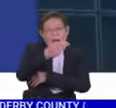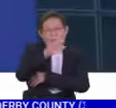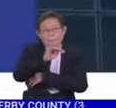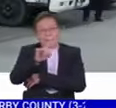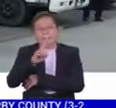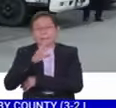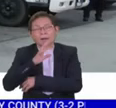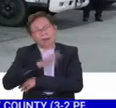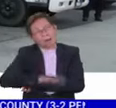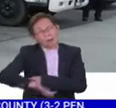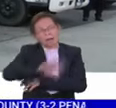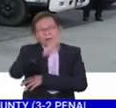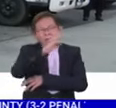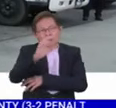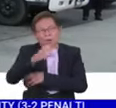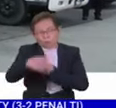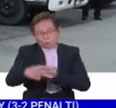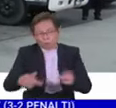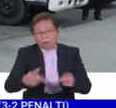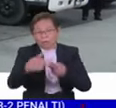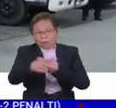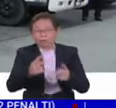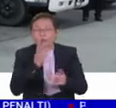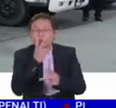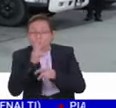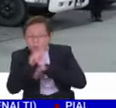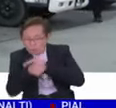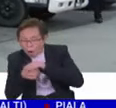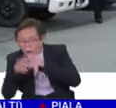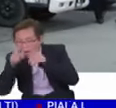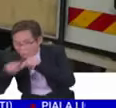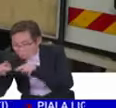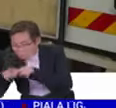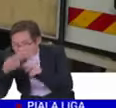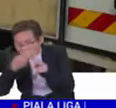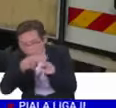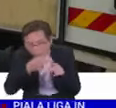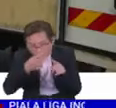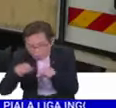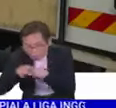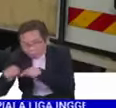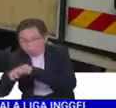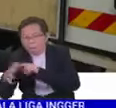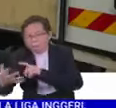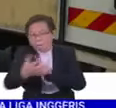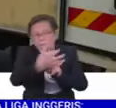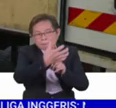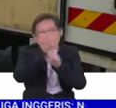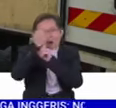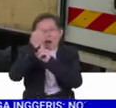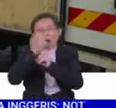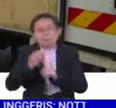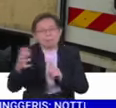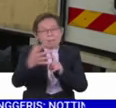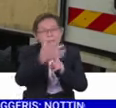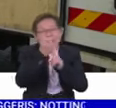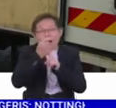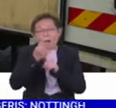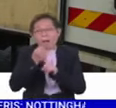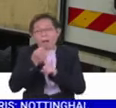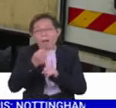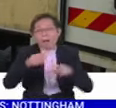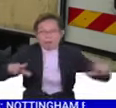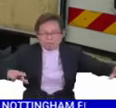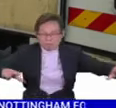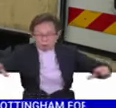berkata, hampir 600 kotak rokok seludup pelbagai jenama dirampas melalui operasi berkenaan. Rampasan dilakukan